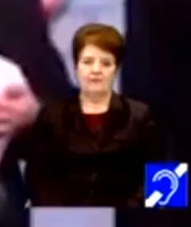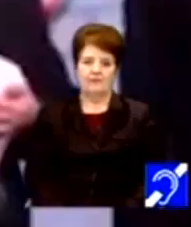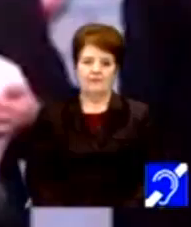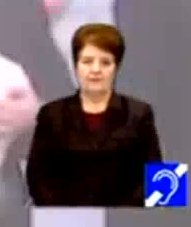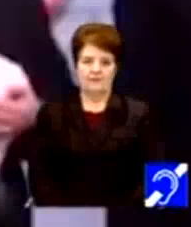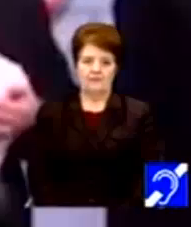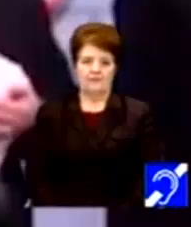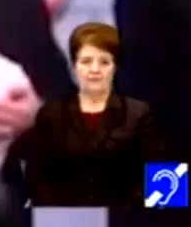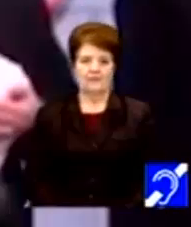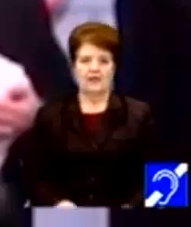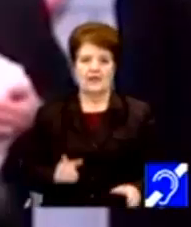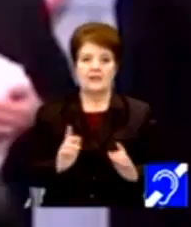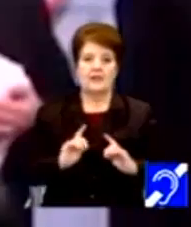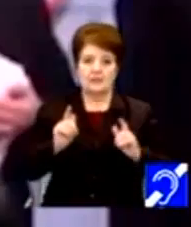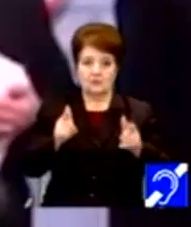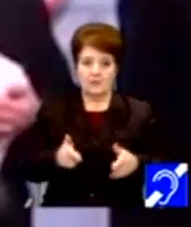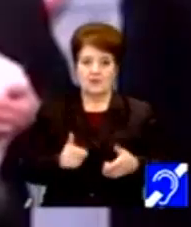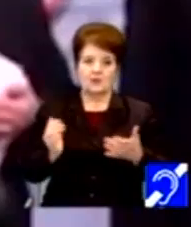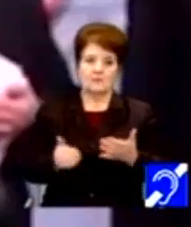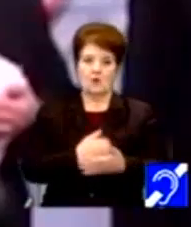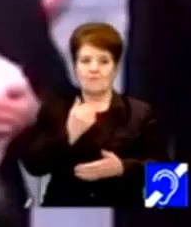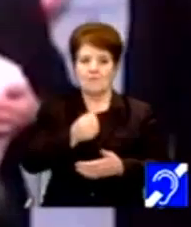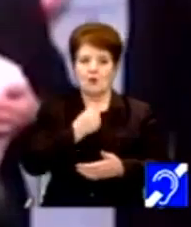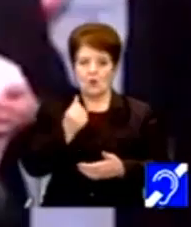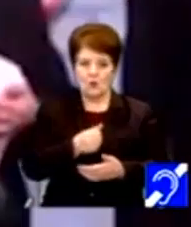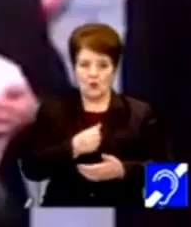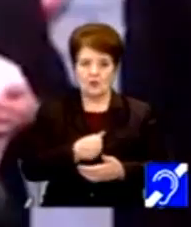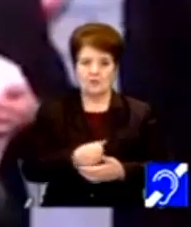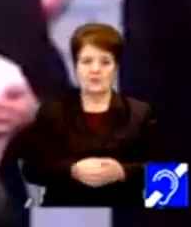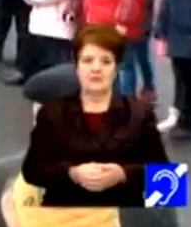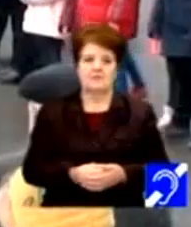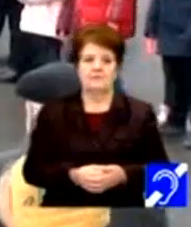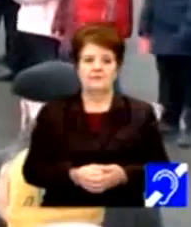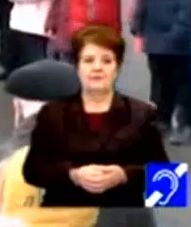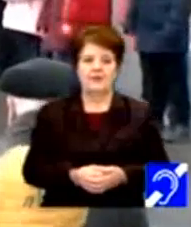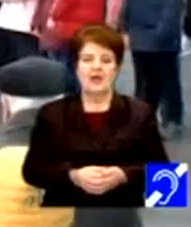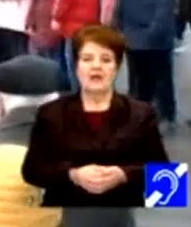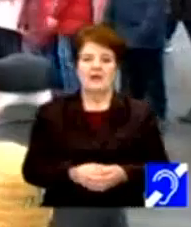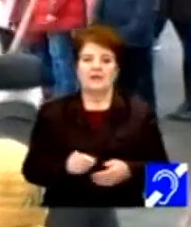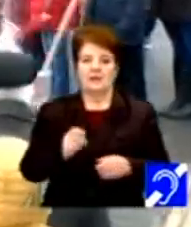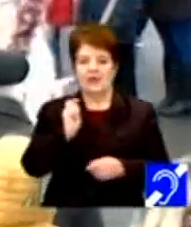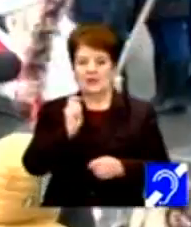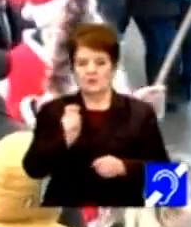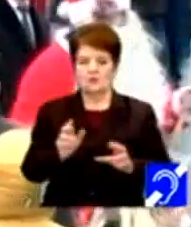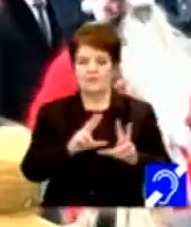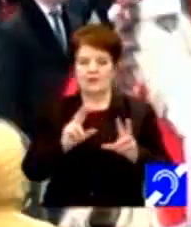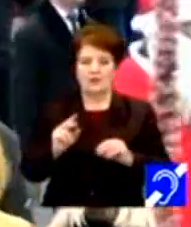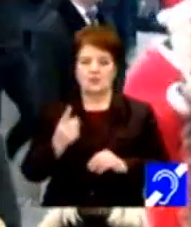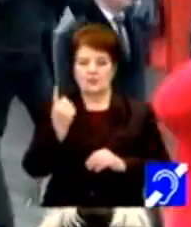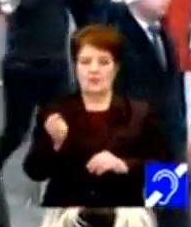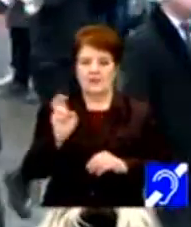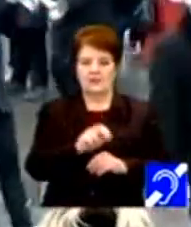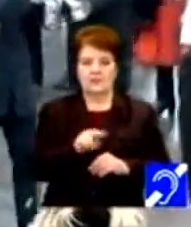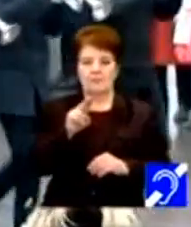Фериун кричим! С наступающим Новым годом! Фериун кричим! Cam asta i-a ieșit unei deputate